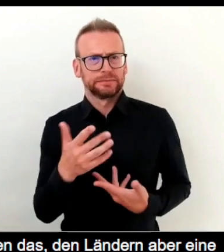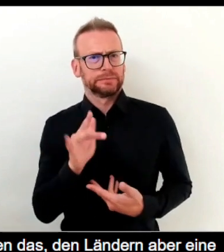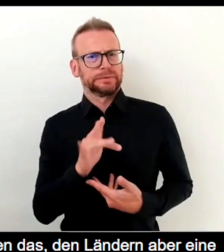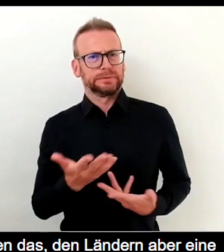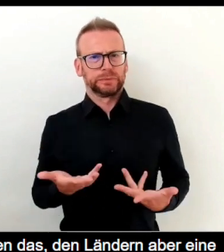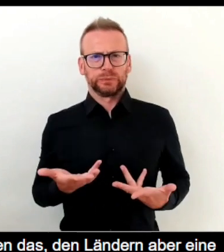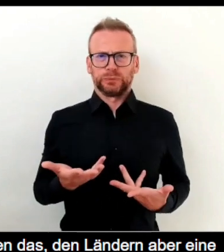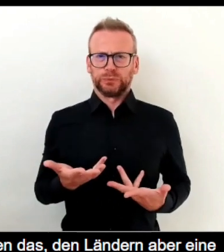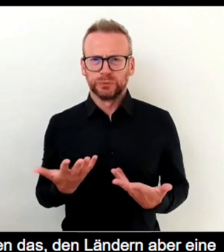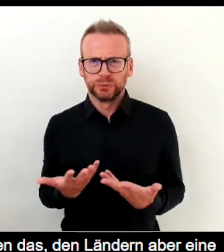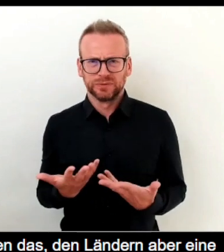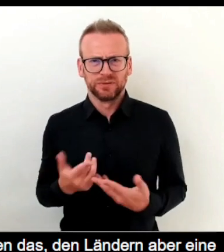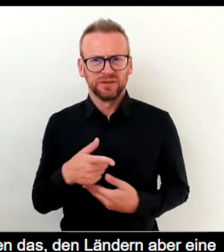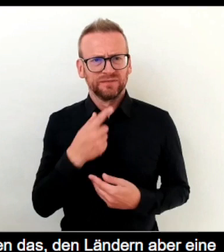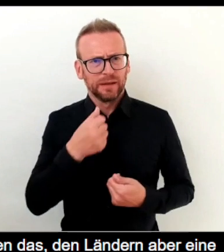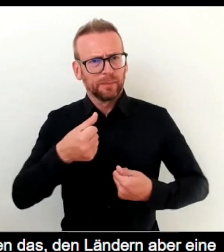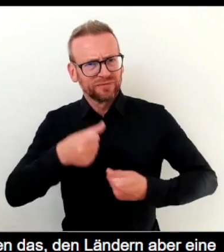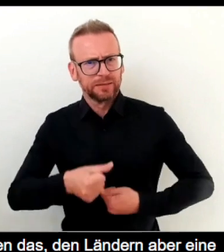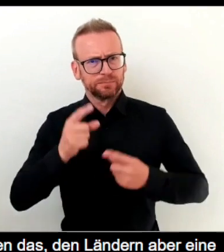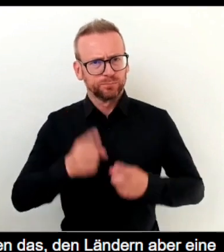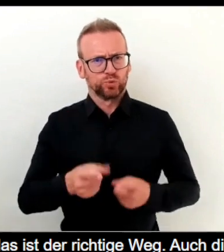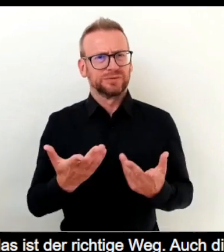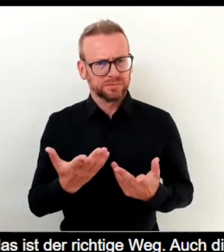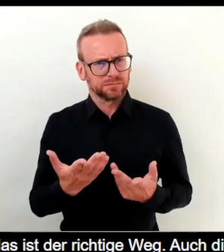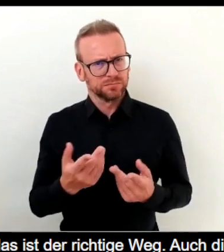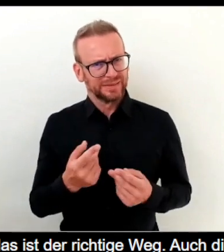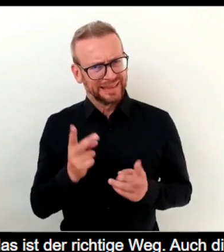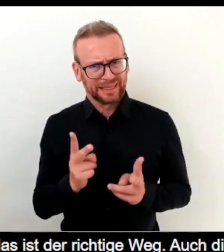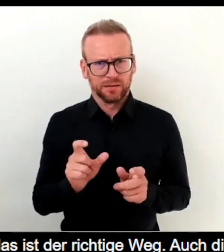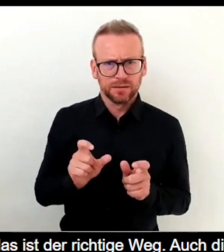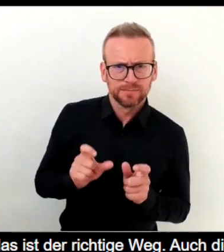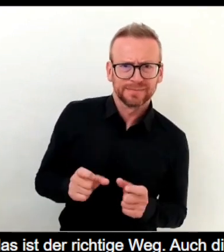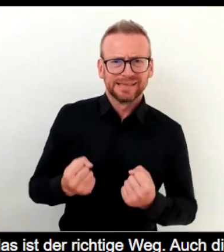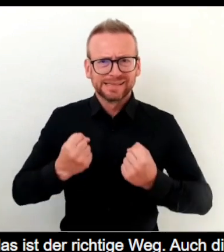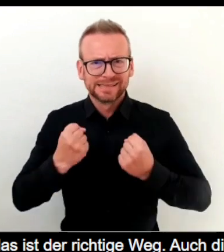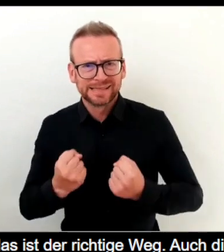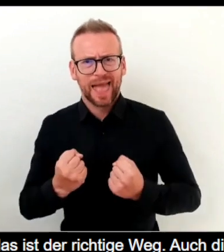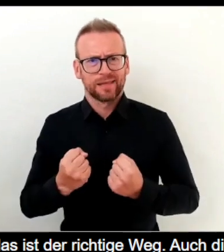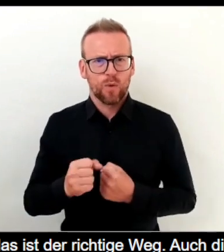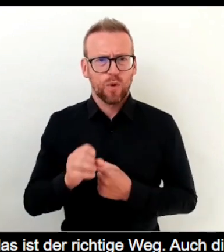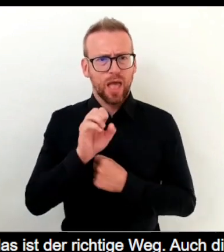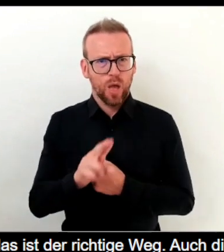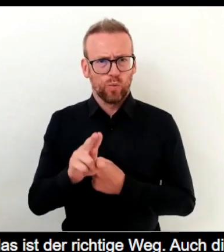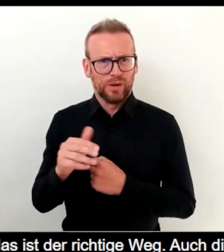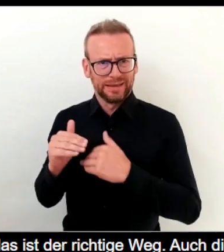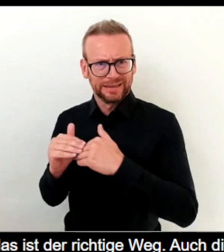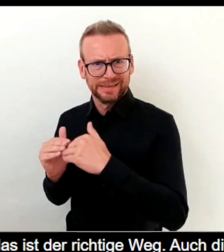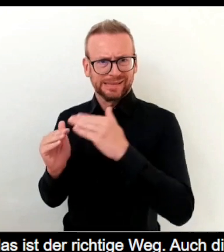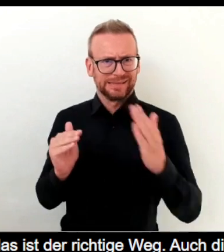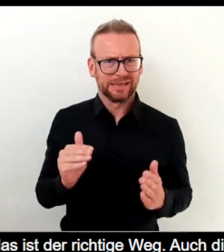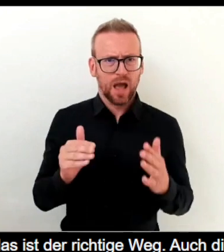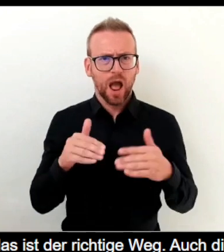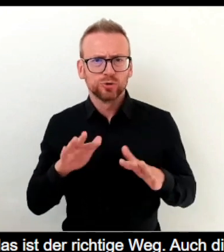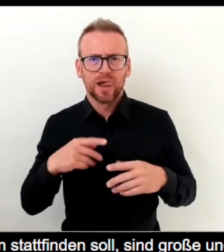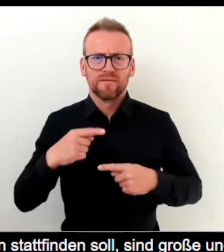Straftätern. Wir schätzen also, ihr seht ja, was passiert. Wir sind auch für den gemeinsamen Grenzschutz. Bayern hat ja die Grenzpolizei auf den Weg gebracht, was ganz